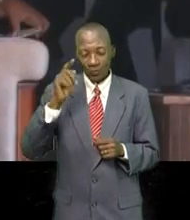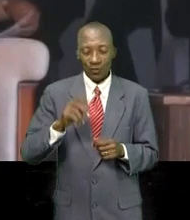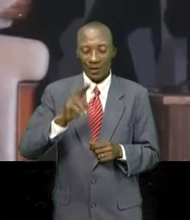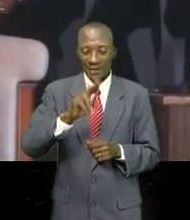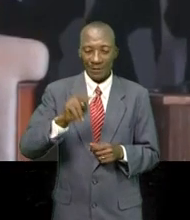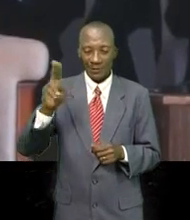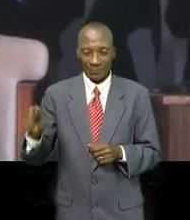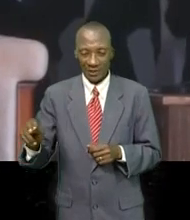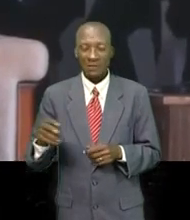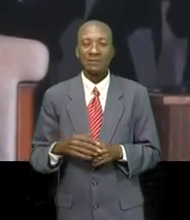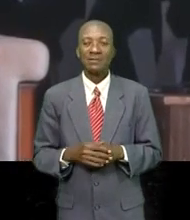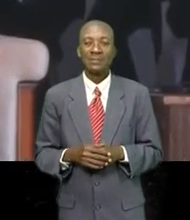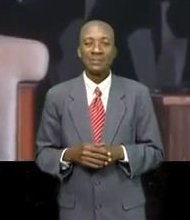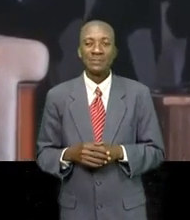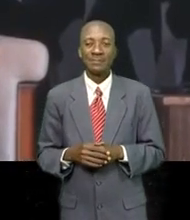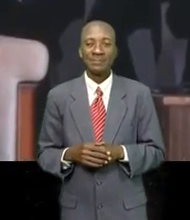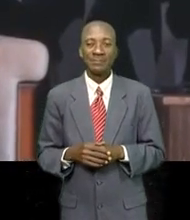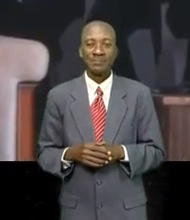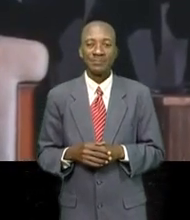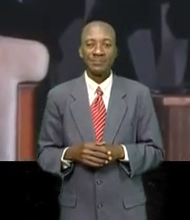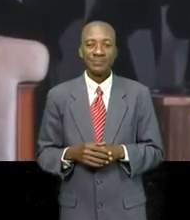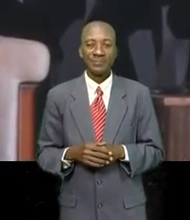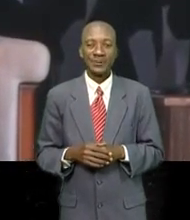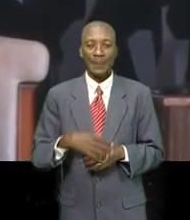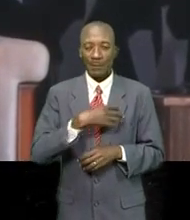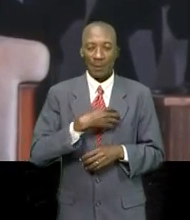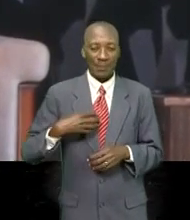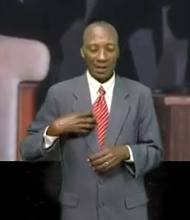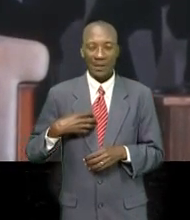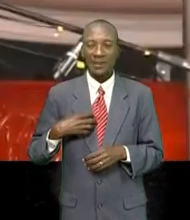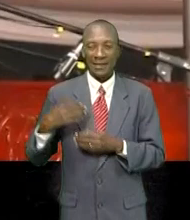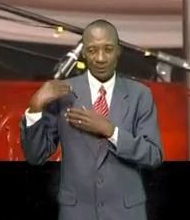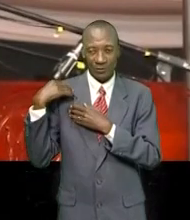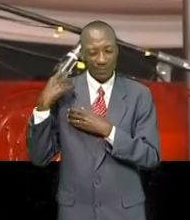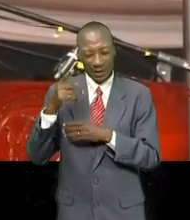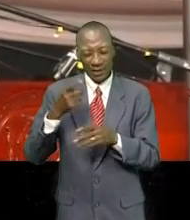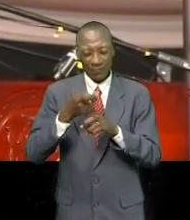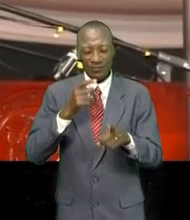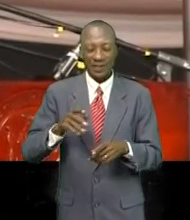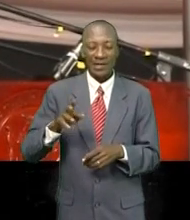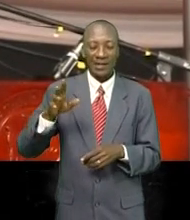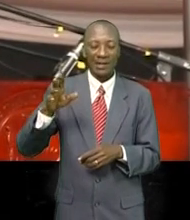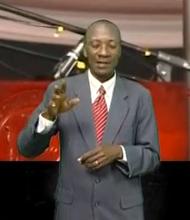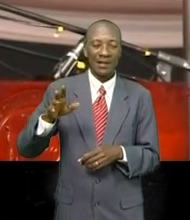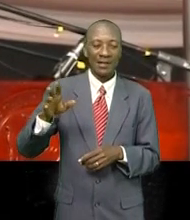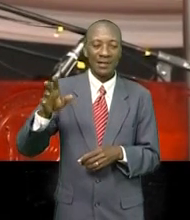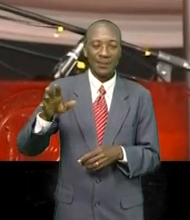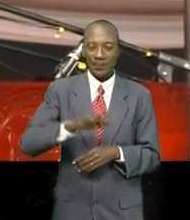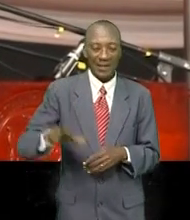la Haut-Commissaire de la République d'Afrique du Sud au Botswana, Madame la Secrétaire Exécutive de la